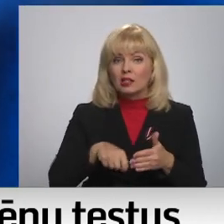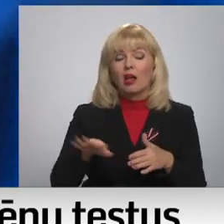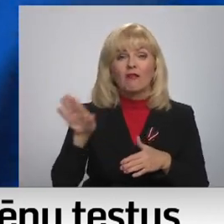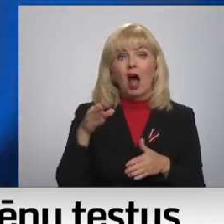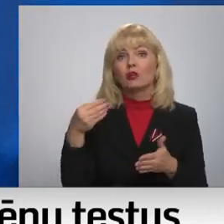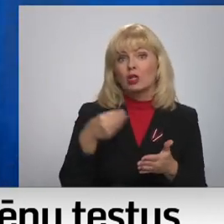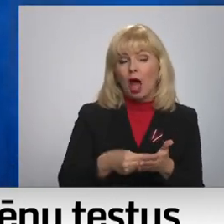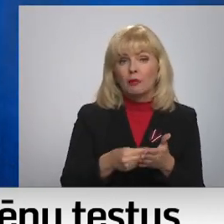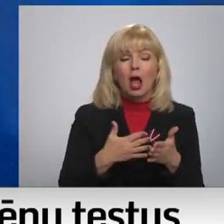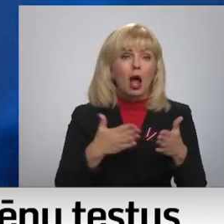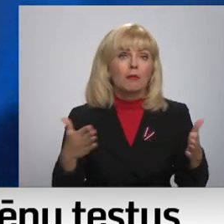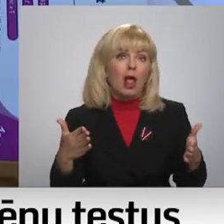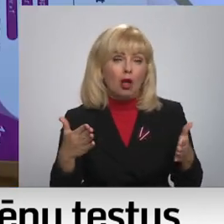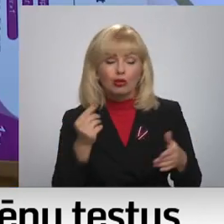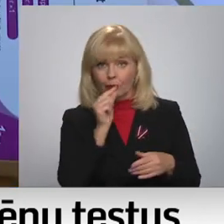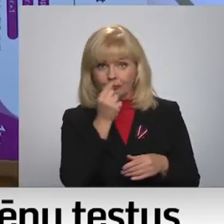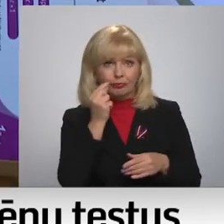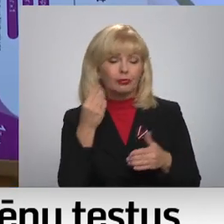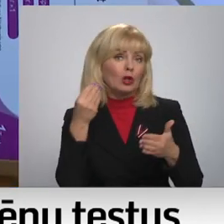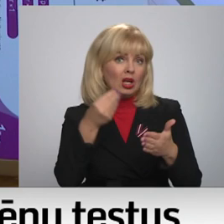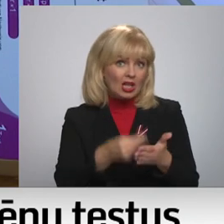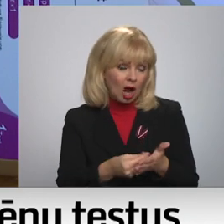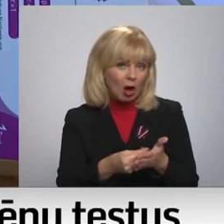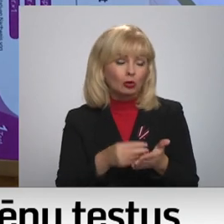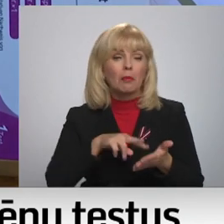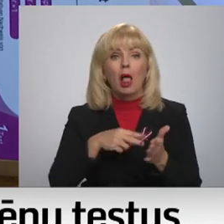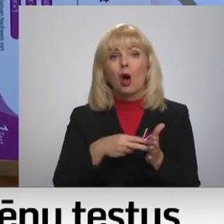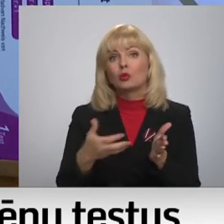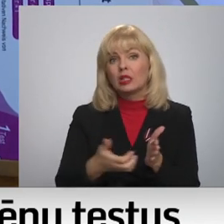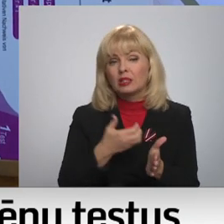iepirkums par plašāku antigēnu testu iegādi, tos plānots